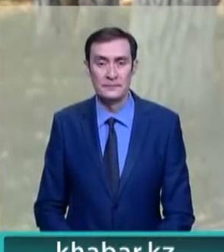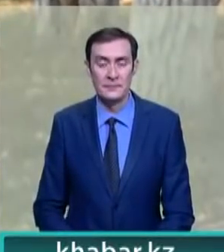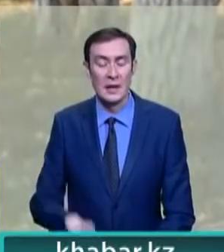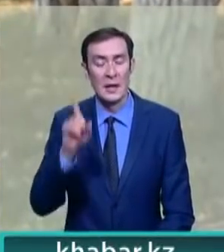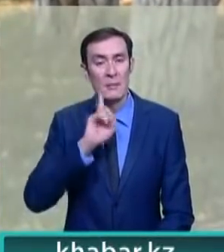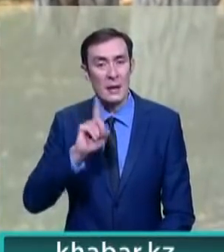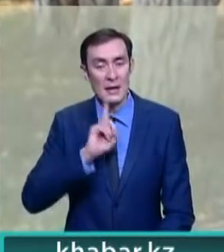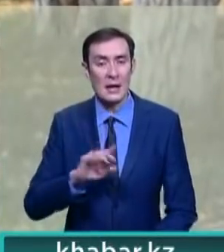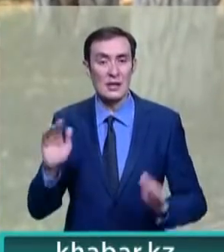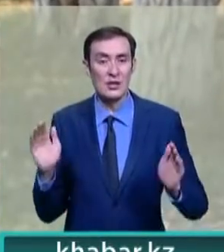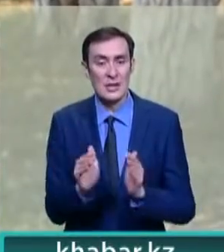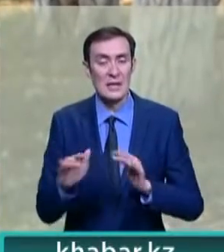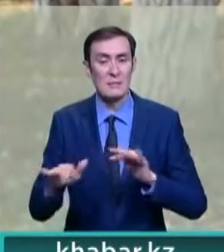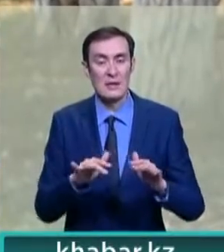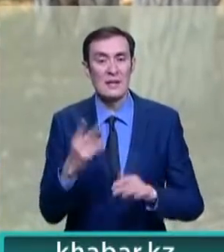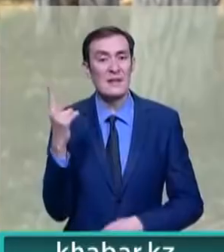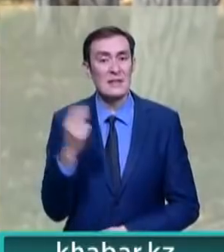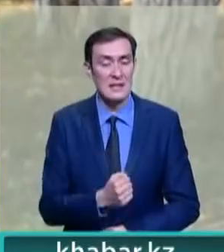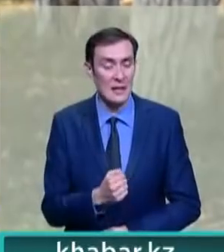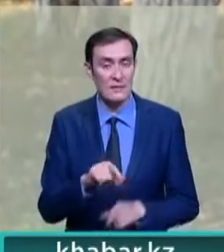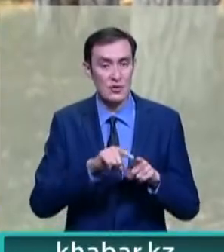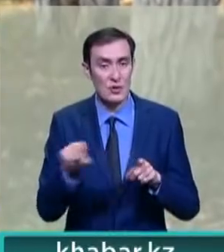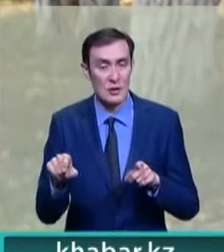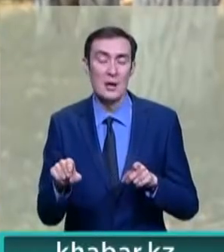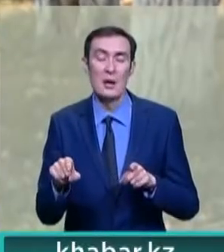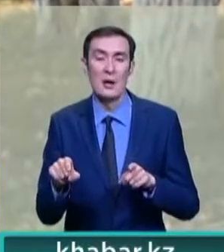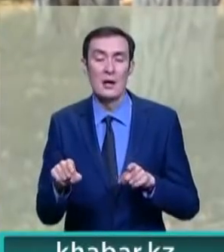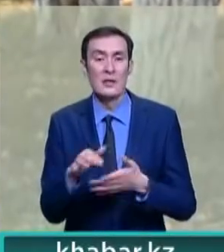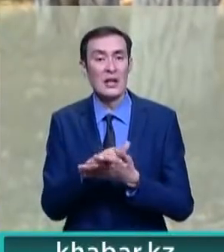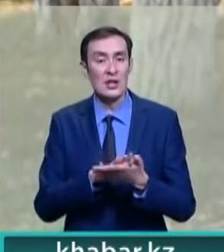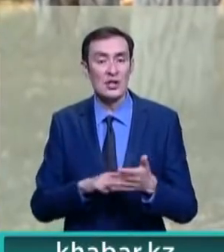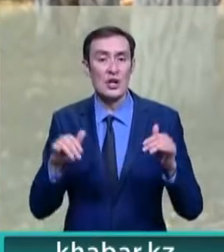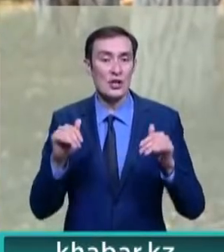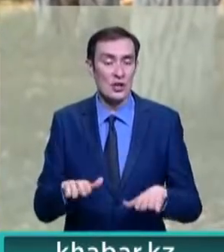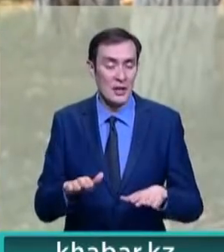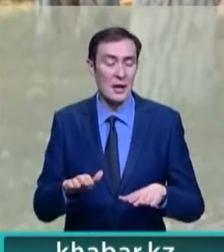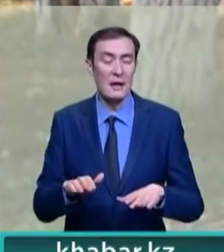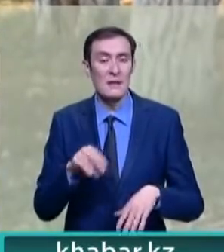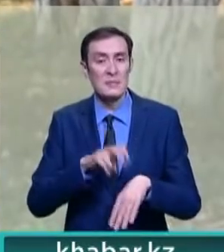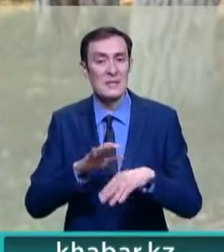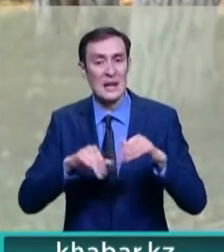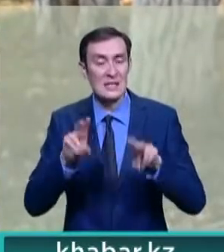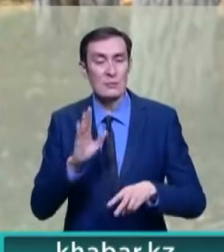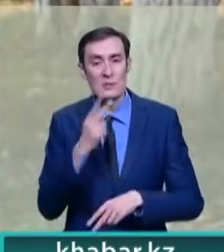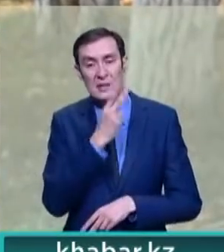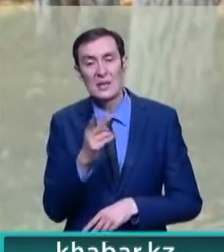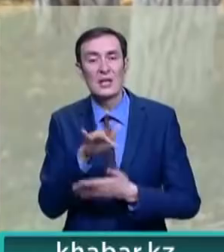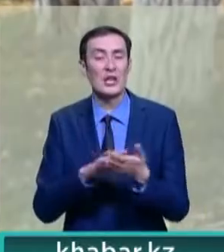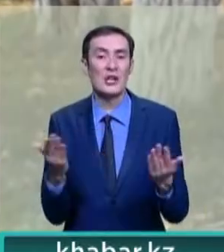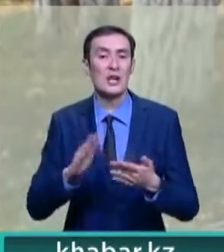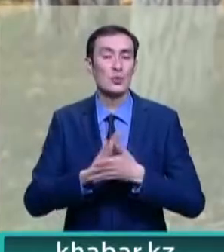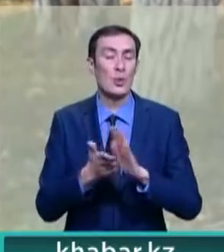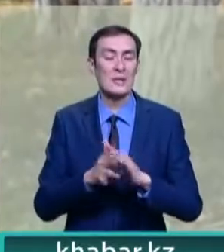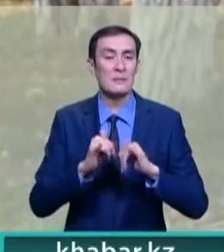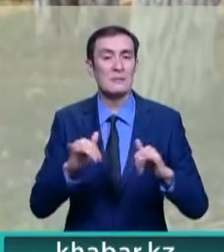Пока ограничительные меры вводятся на 2 недели, принимать дальнейшие решения санэпидемиологи будут уже исходя из ситуации с